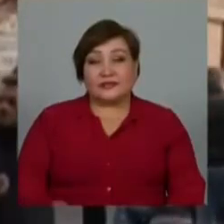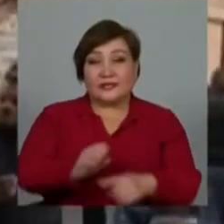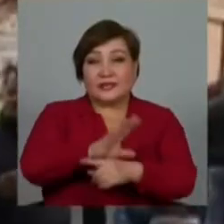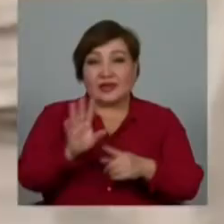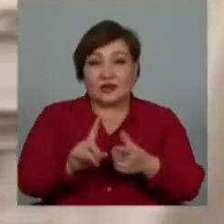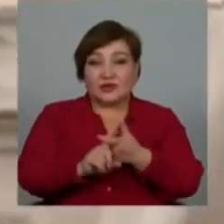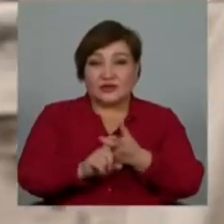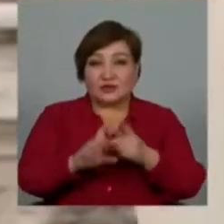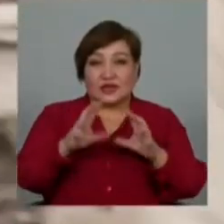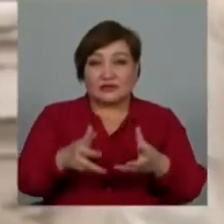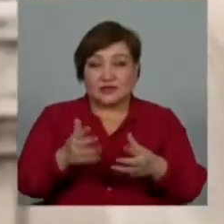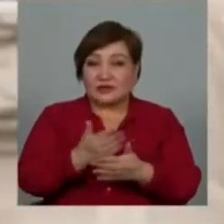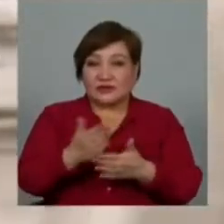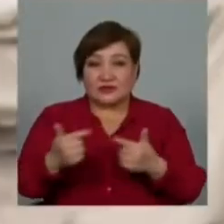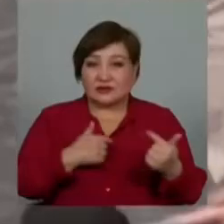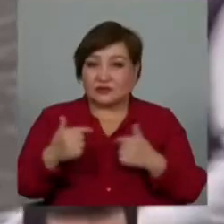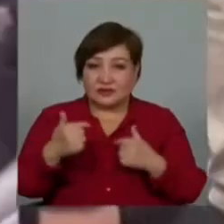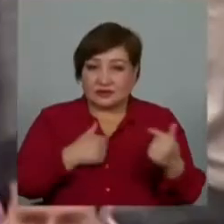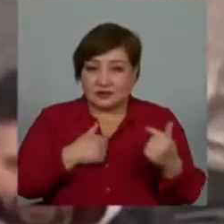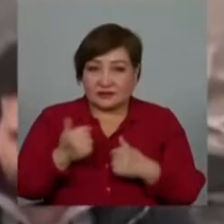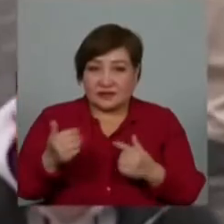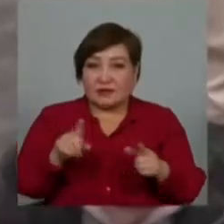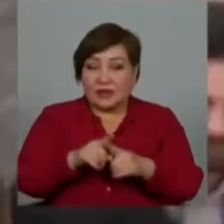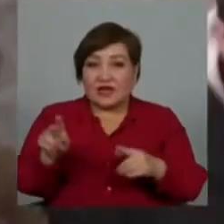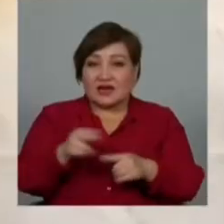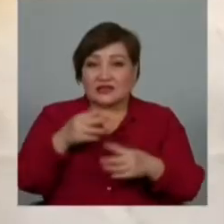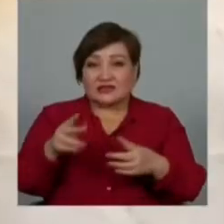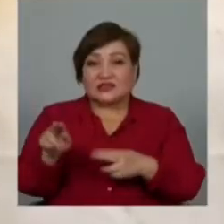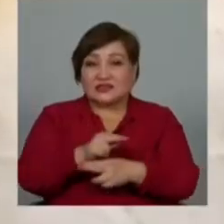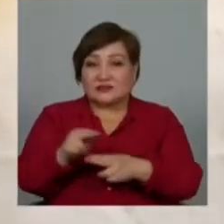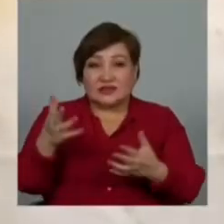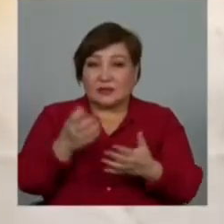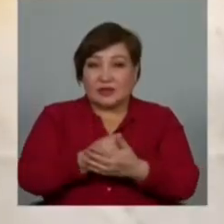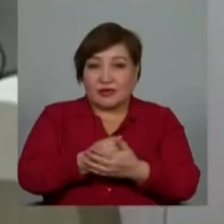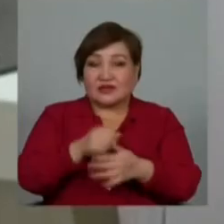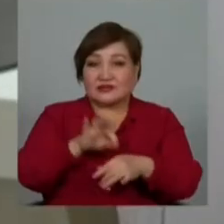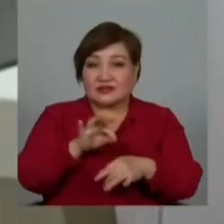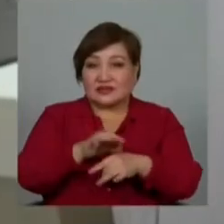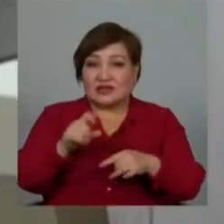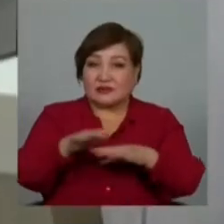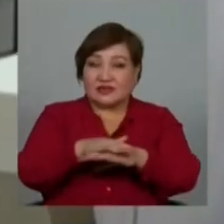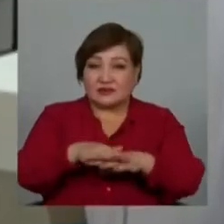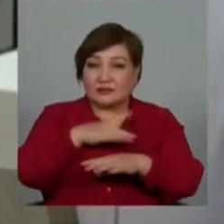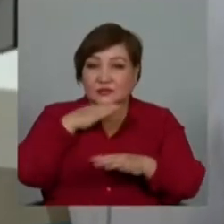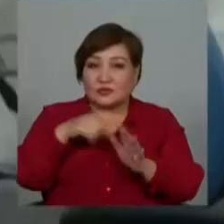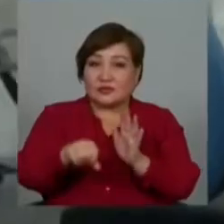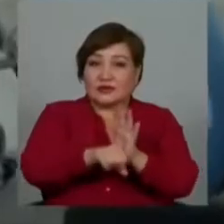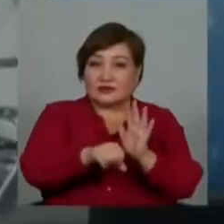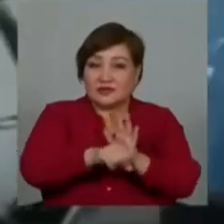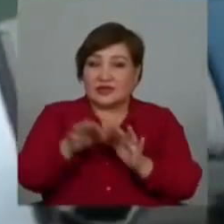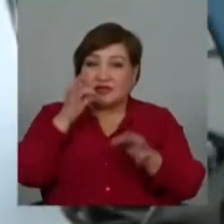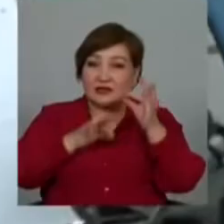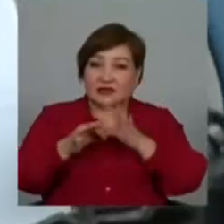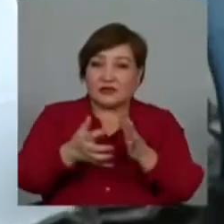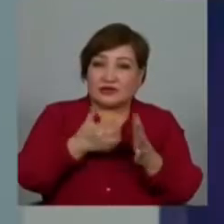Коронавирус әлемді әбден әбігерге салды. Дерттен шипа табылмай, індет адамдарды қынадай қырды. Дәрі-дәрмек тапшы болды.